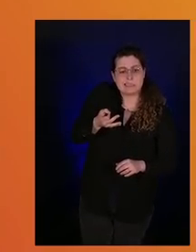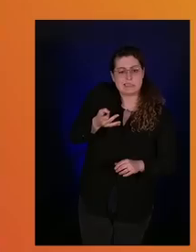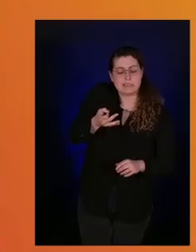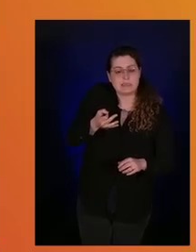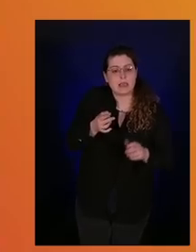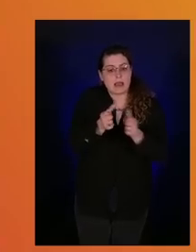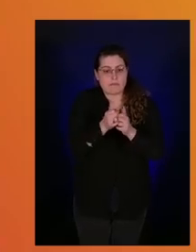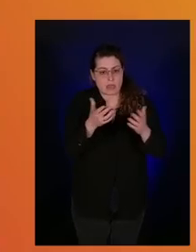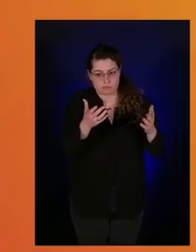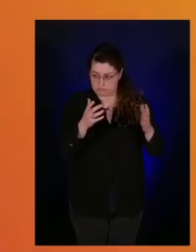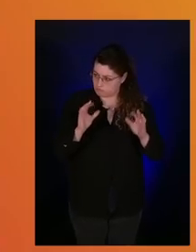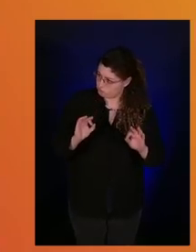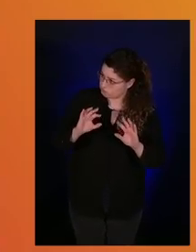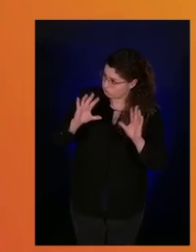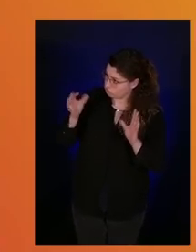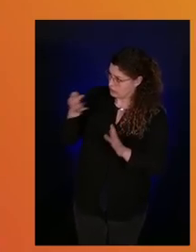avec une grande